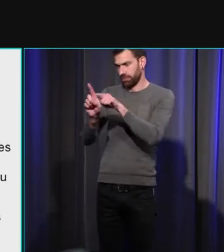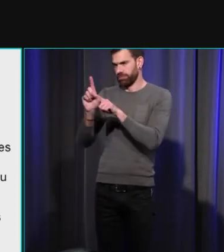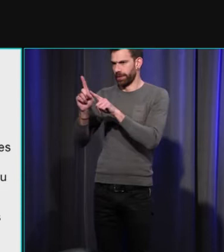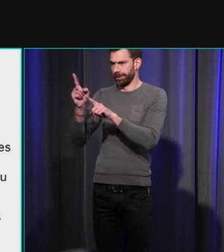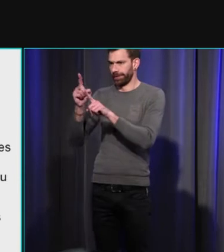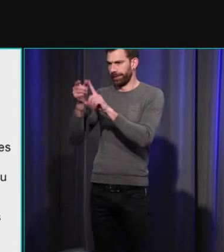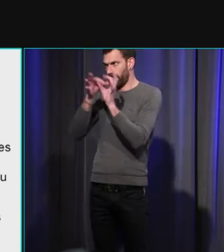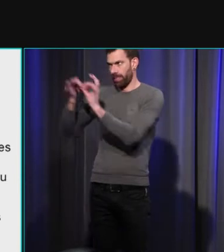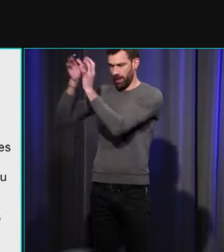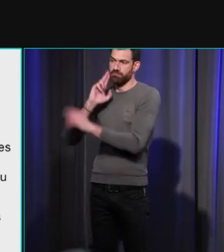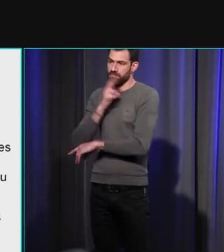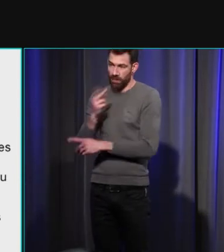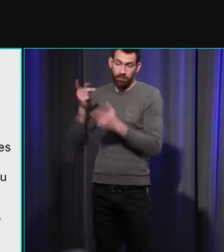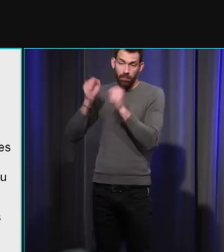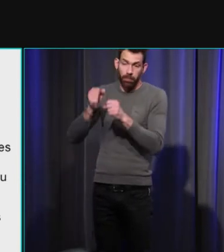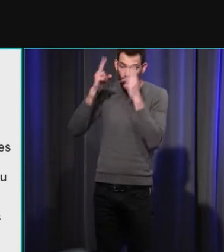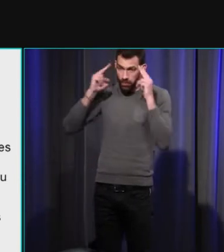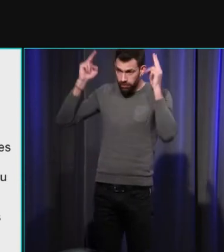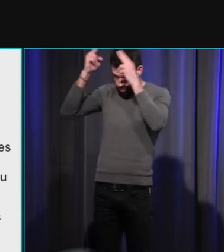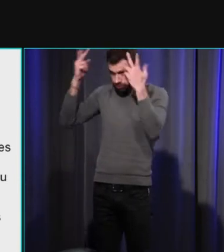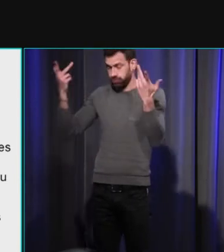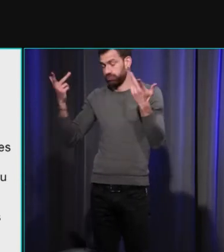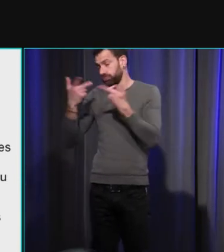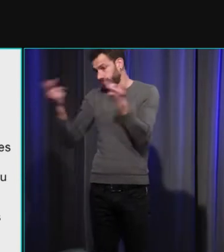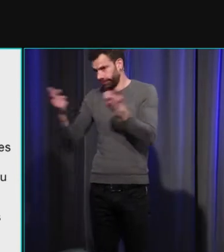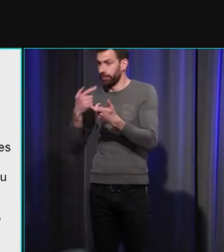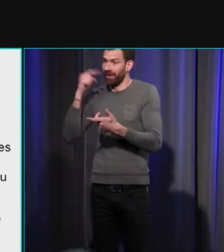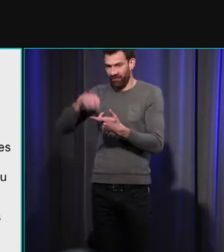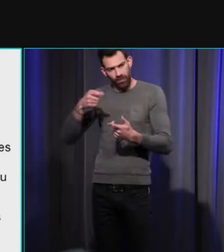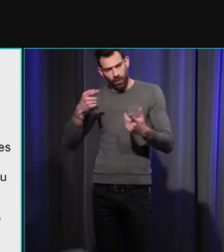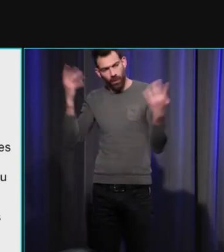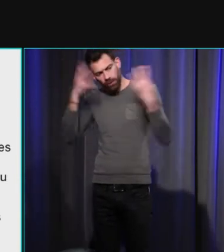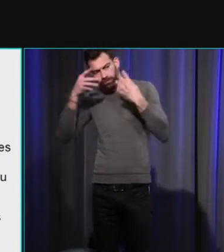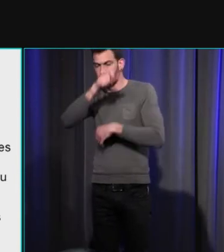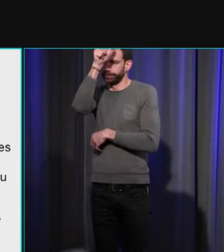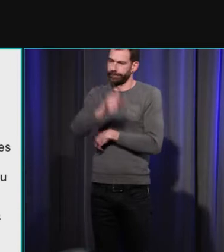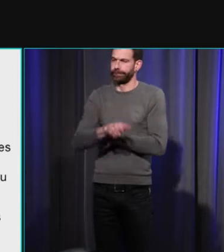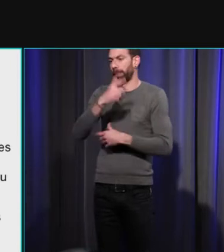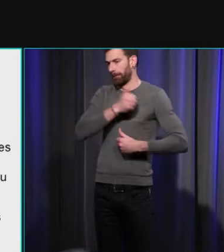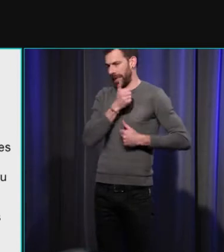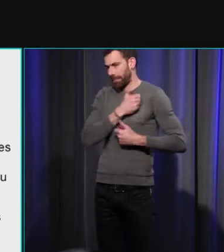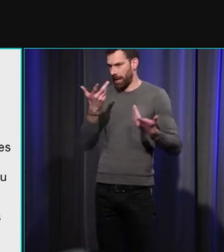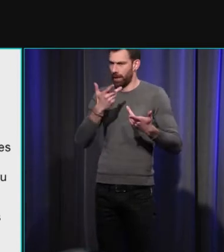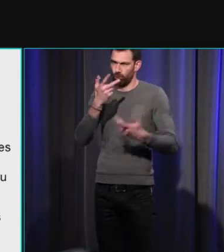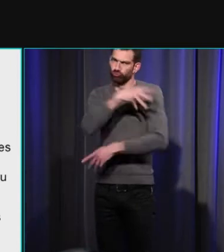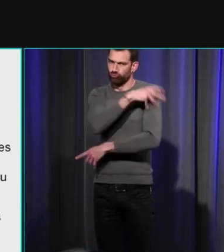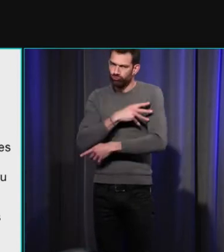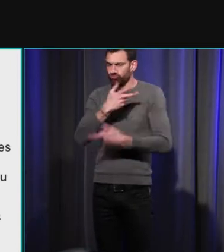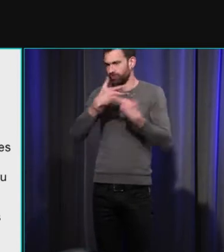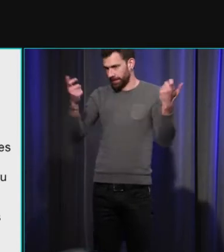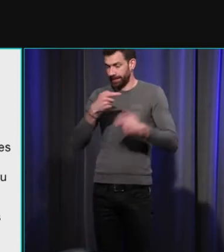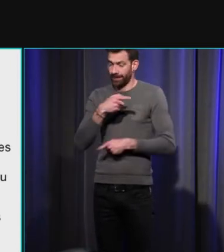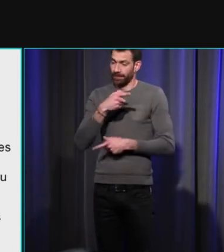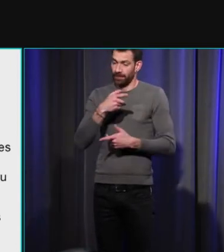un évêque un cardinal qui doit s'entendre avec un nombre d'armes en grand capitaine en grand général capable de commander